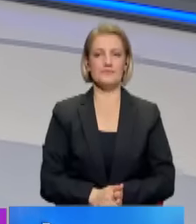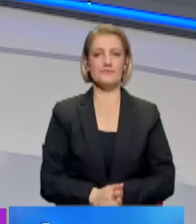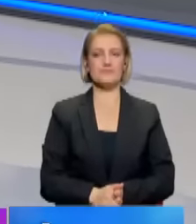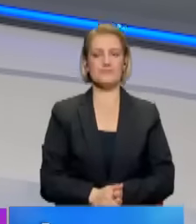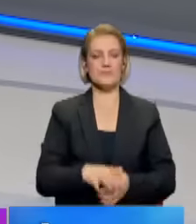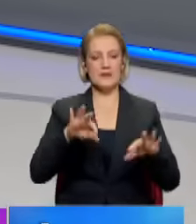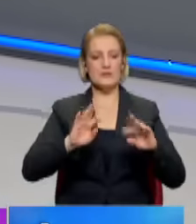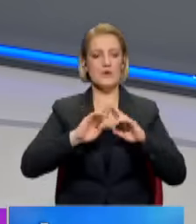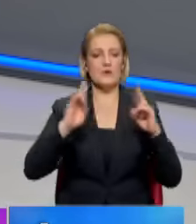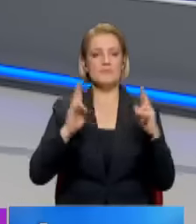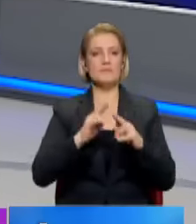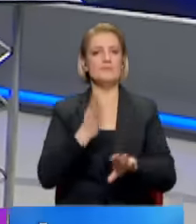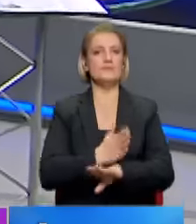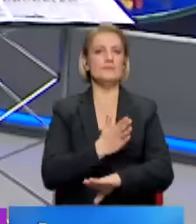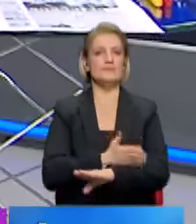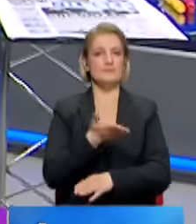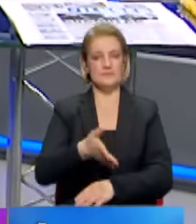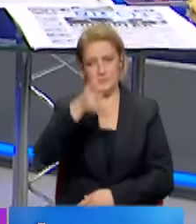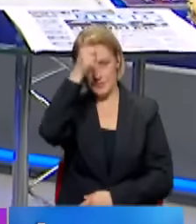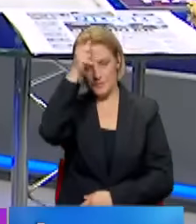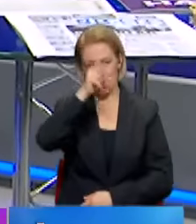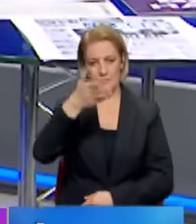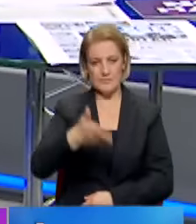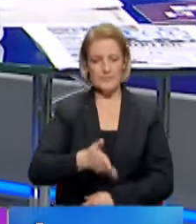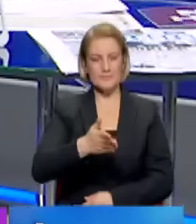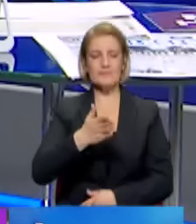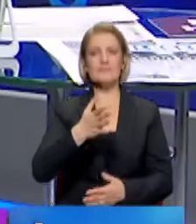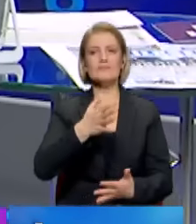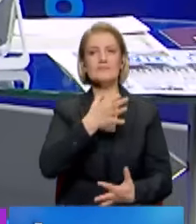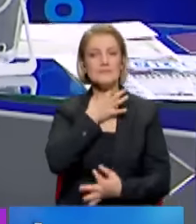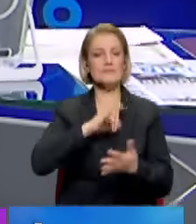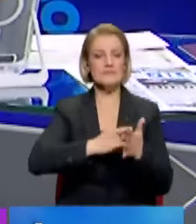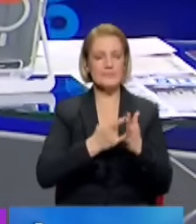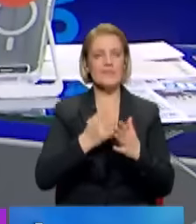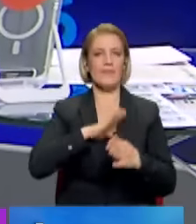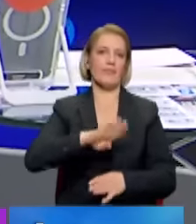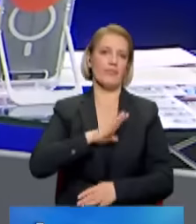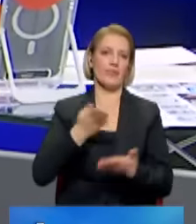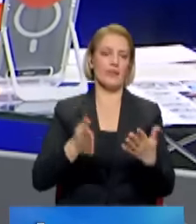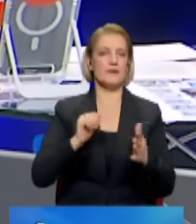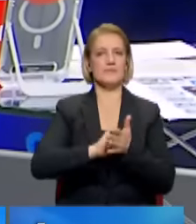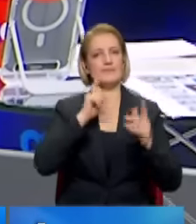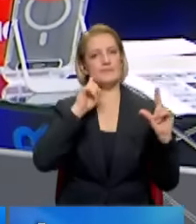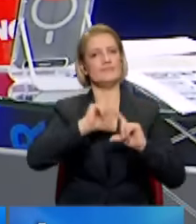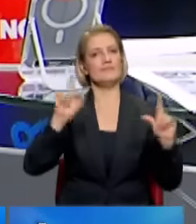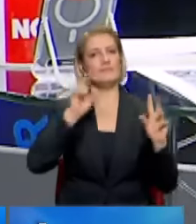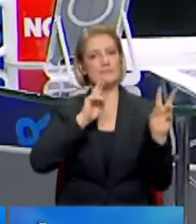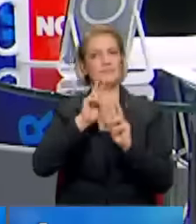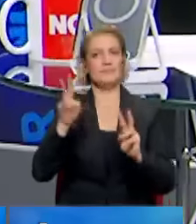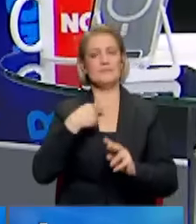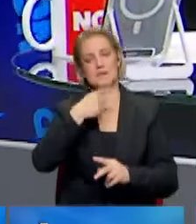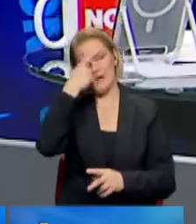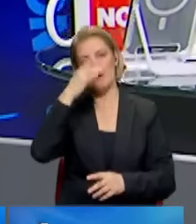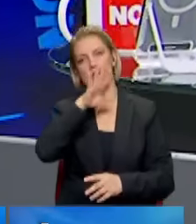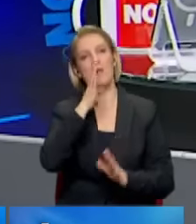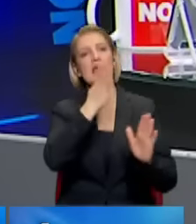Efendim şimdi dünyadan memleketimize dönelim. Memleketin geçim derdine bakalım. Günün gazete manşetlerinde de geçim derdi var. Biz belki yurt